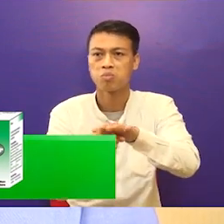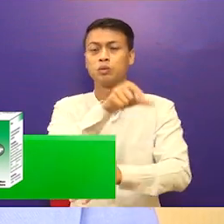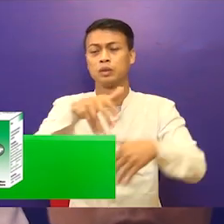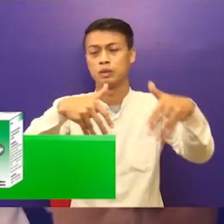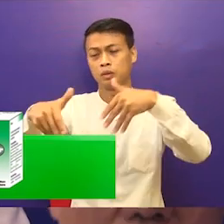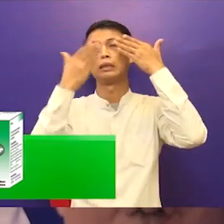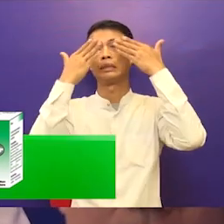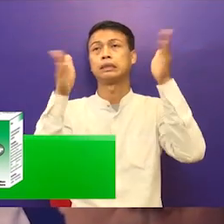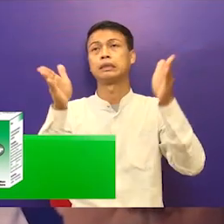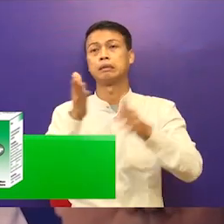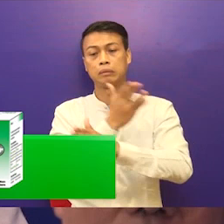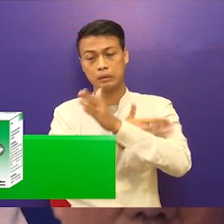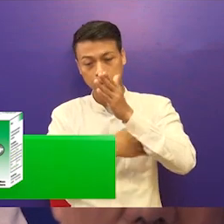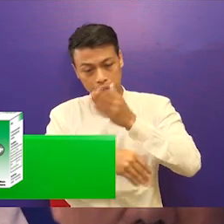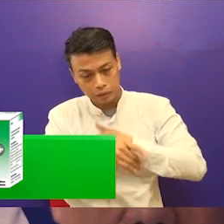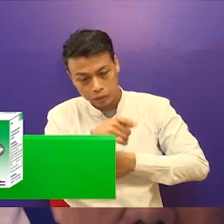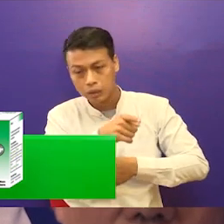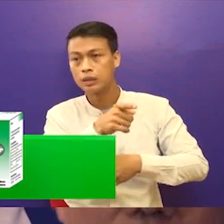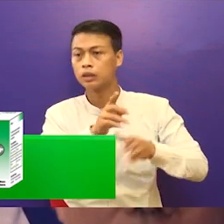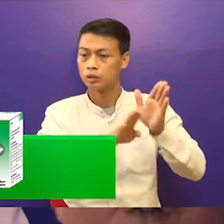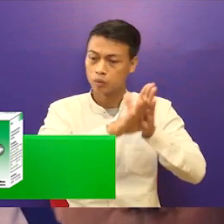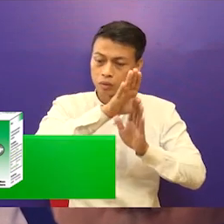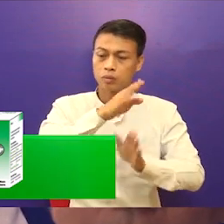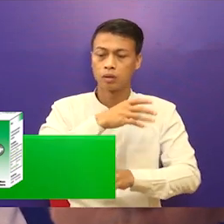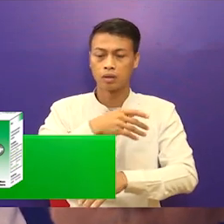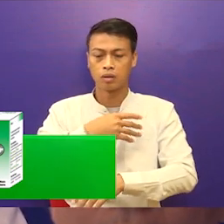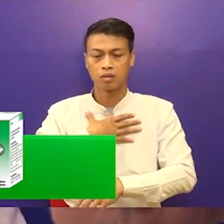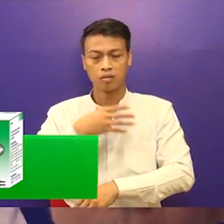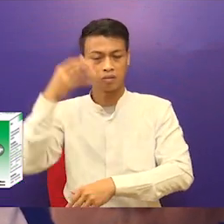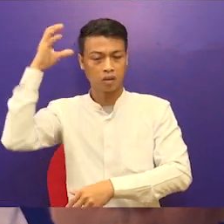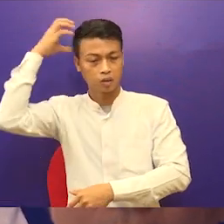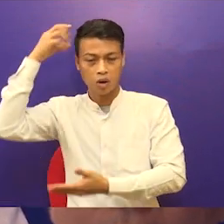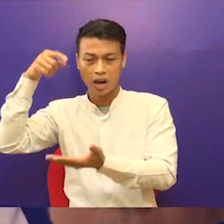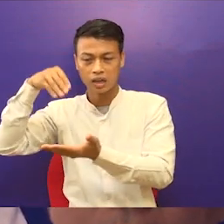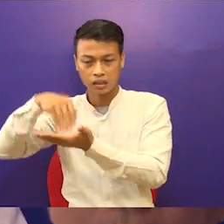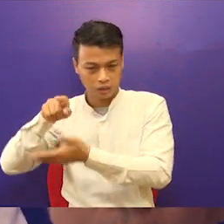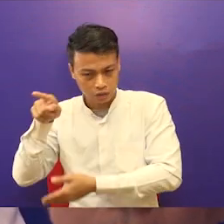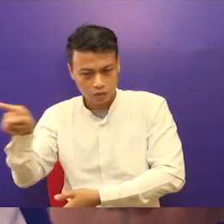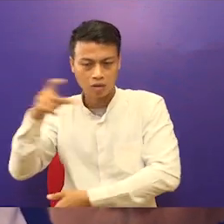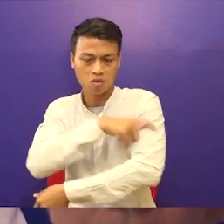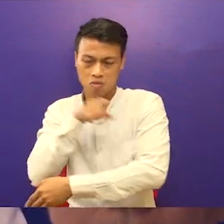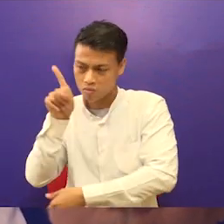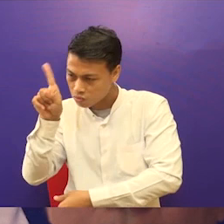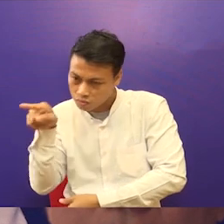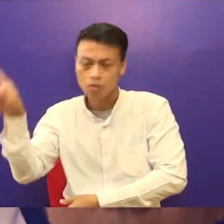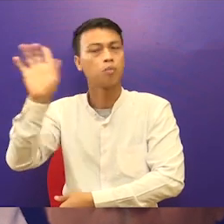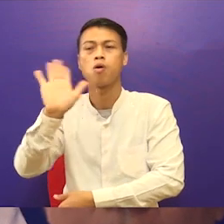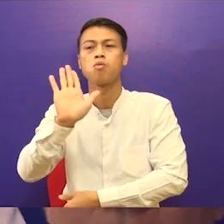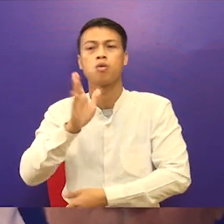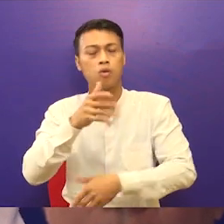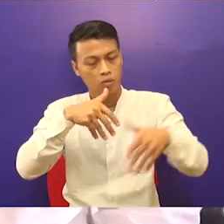တစ်ဖက်တဲ့တကိုင်ဖွဲ့စည်းပြီ းဟုတ်ကဲ့ မြေမြုံမိုင်းတွေကြောင့်လူတွေ ခြေပြက်လက် ခြေပြက်လ